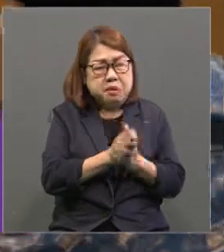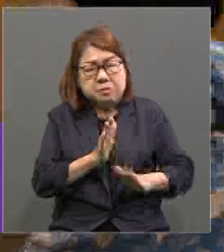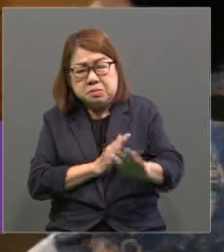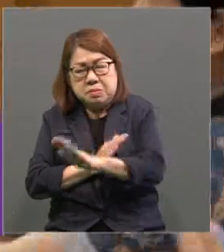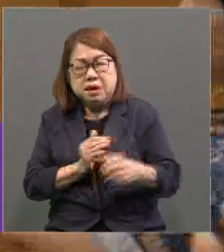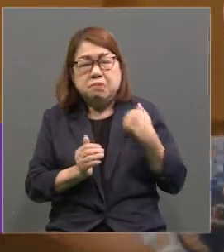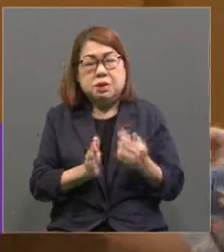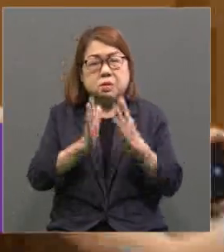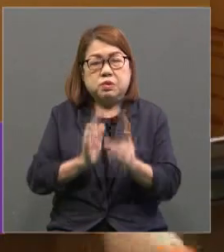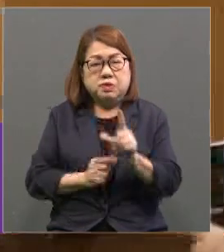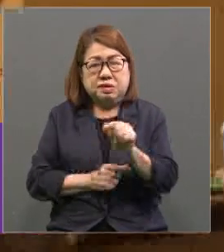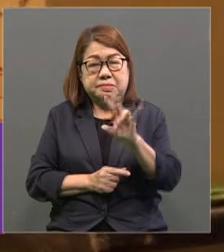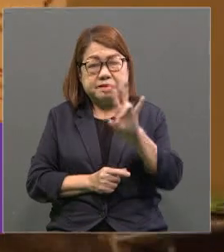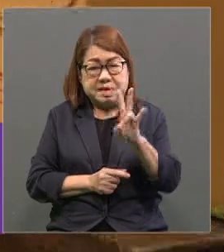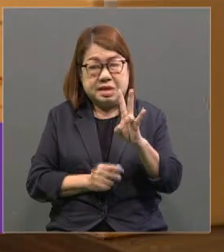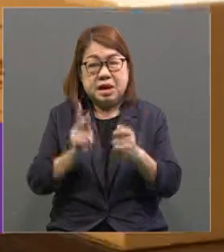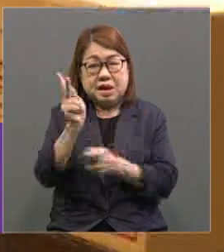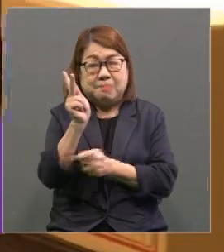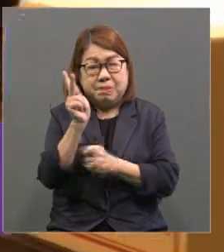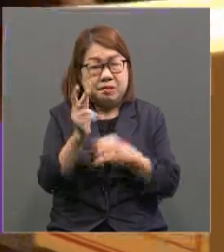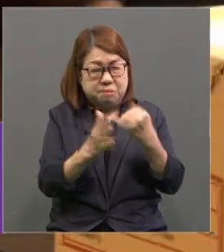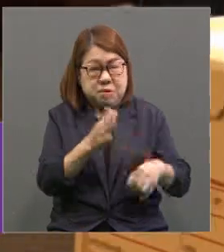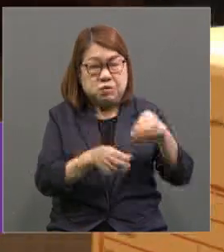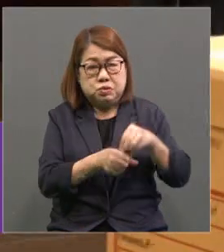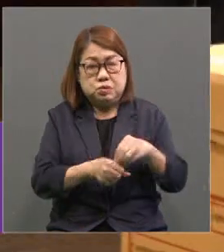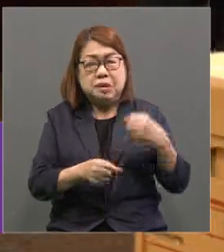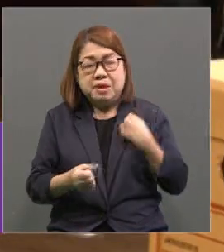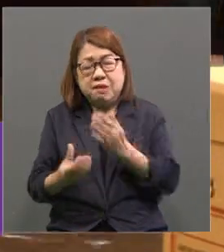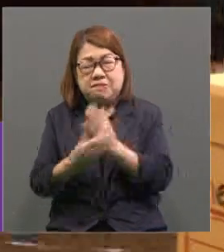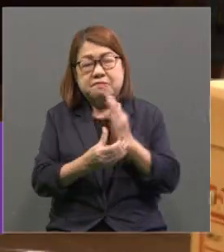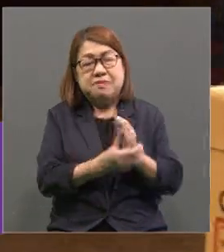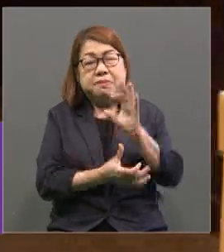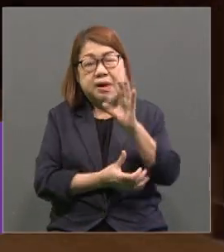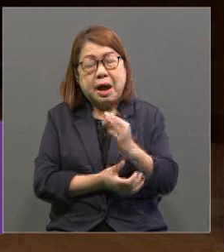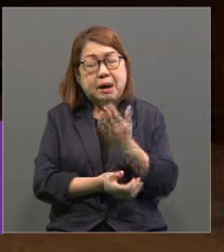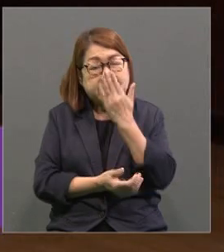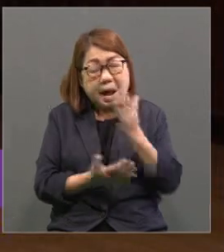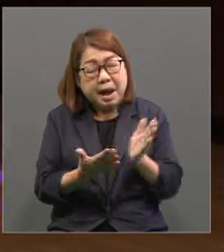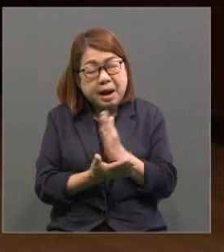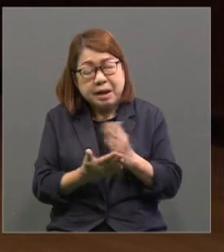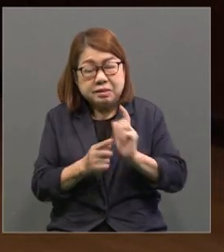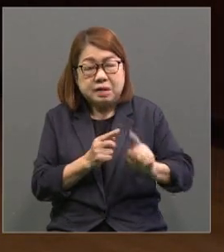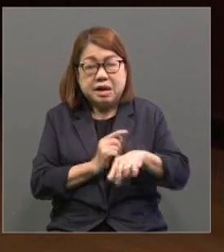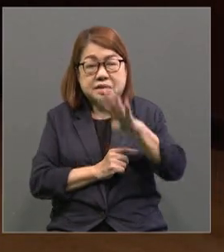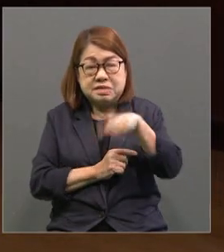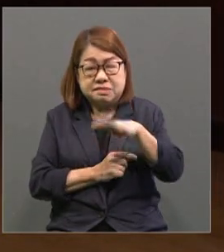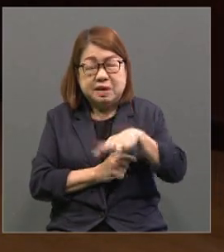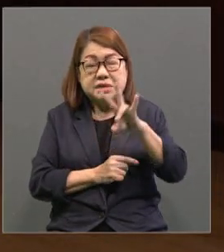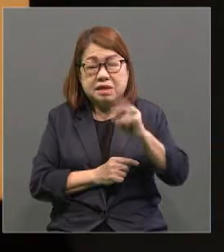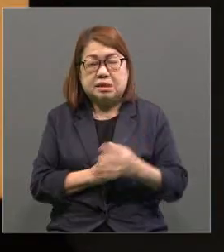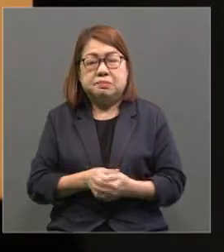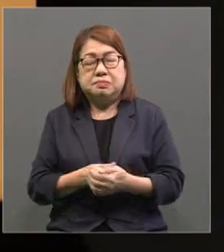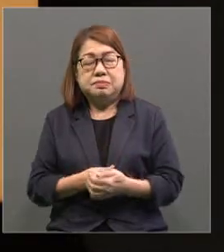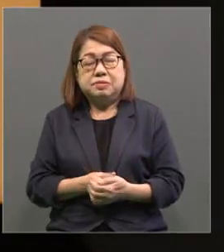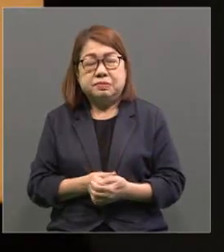คนอันนี้รวมกำนันนกด้วยนะคะ ครับ ในคดีนี้สำนวนมี9แฟ้ม 4,070 แผ่นค่ะซึ่งทั้งสองสำนวนเนี่ยก็สืบ